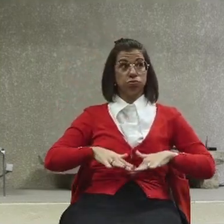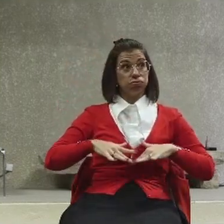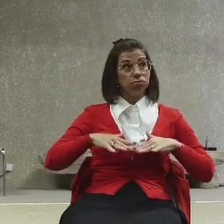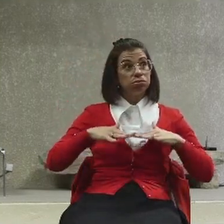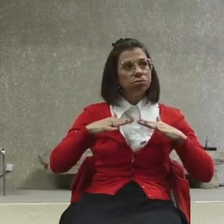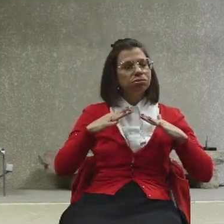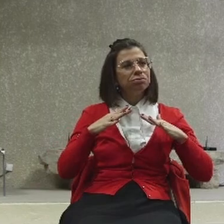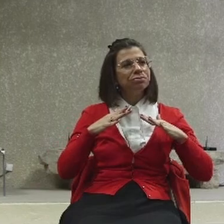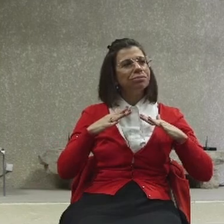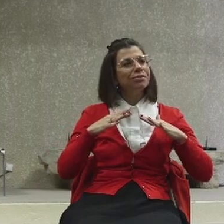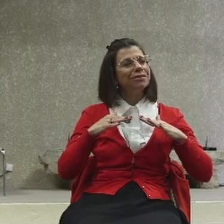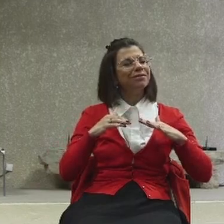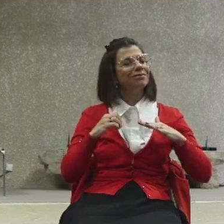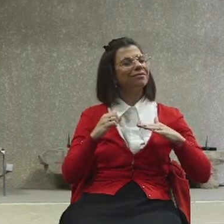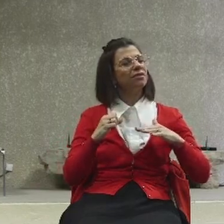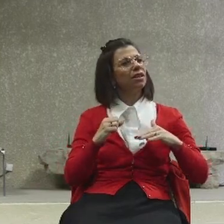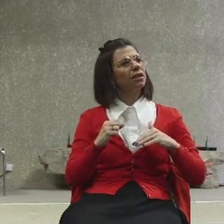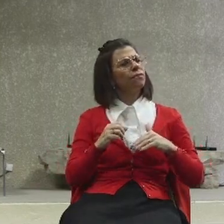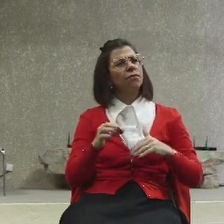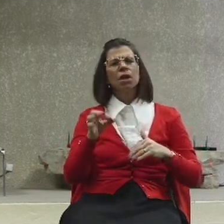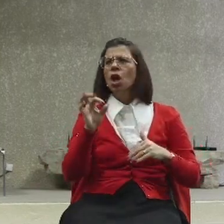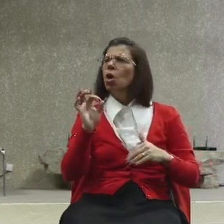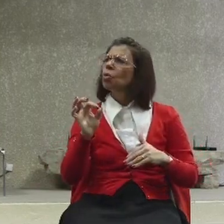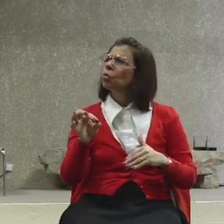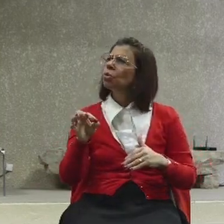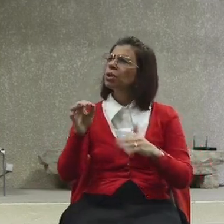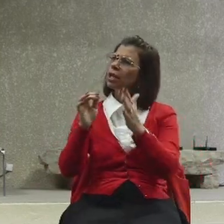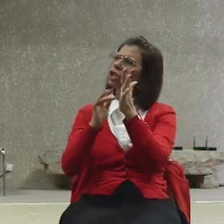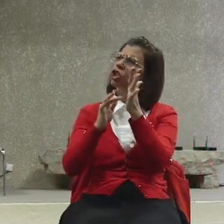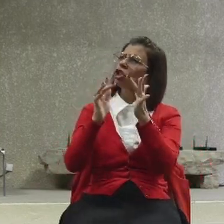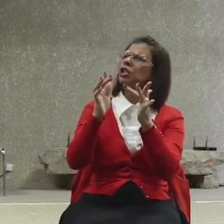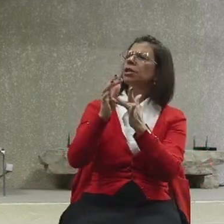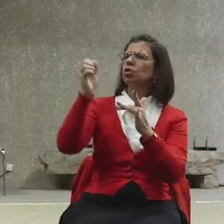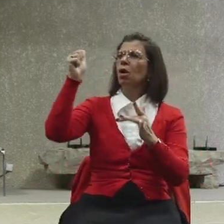création qui n'a rien à voir avec le passé.